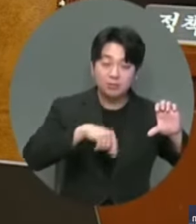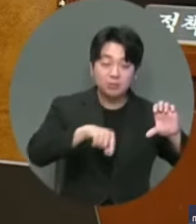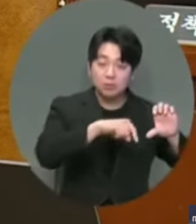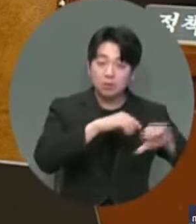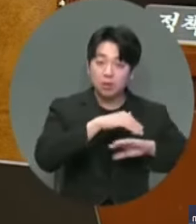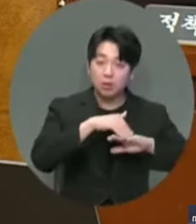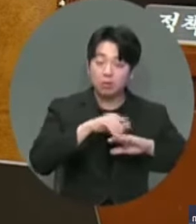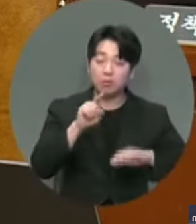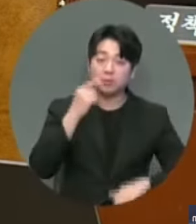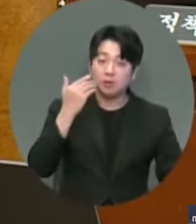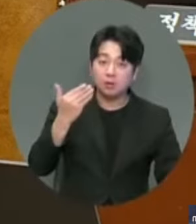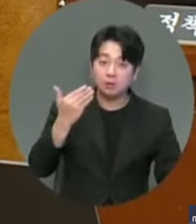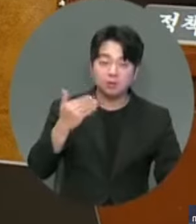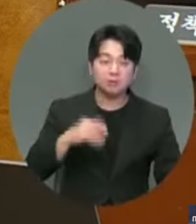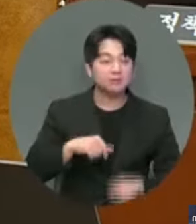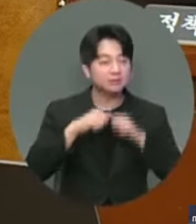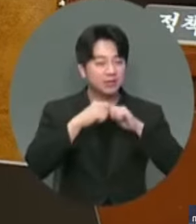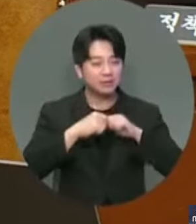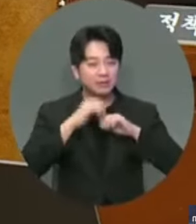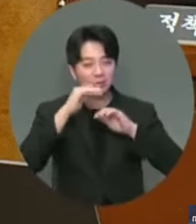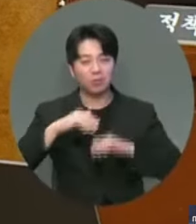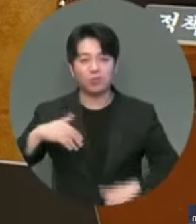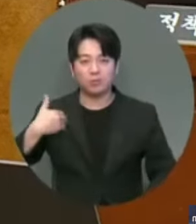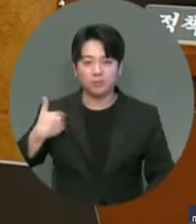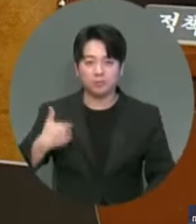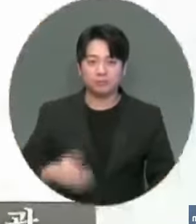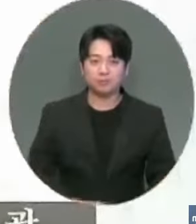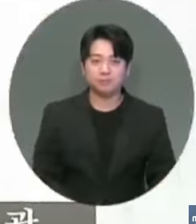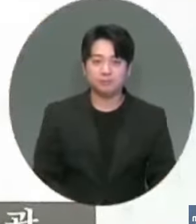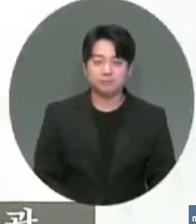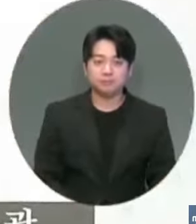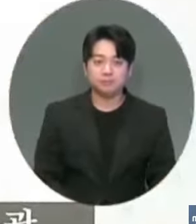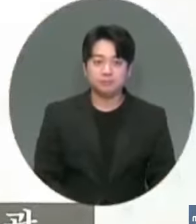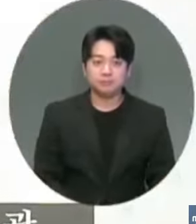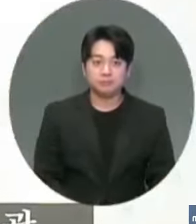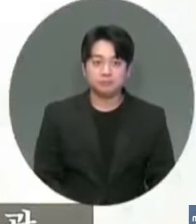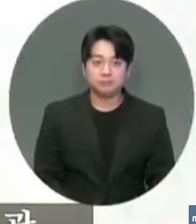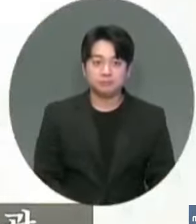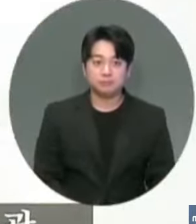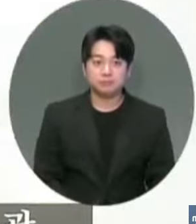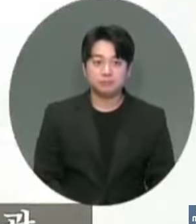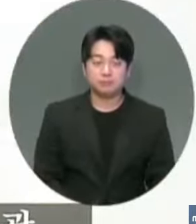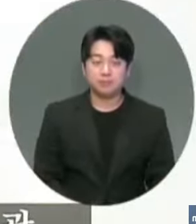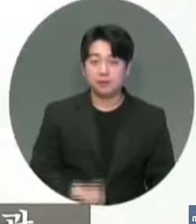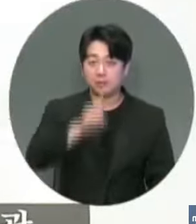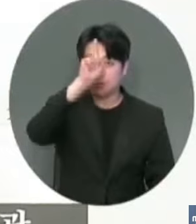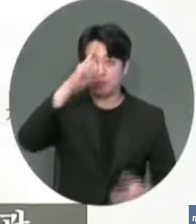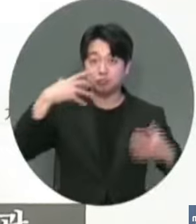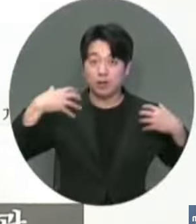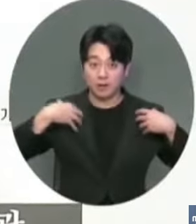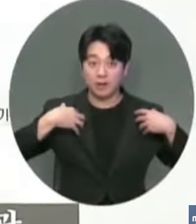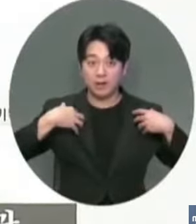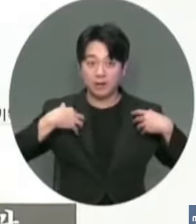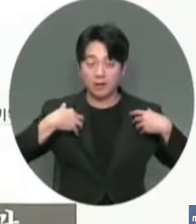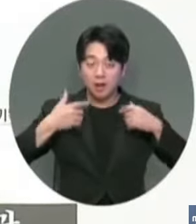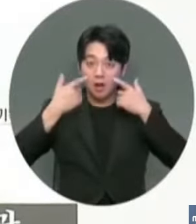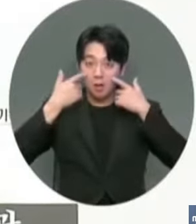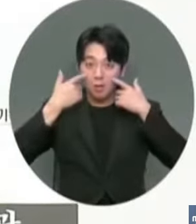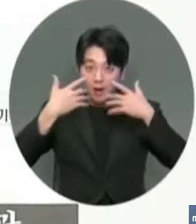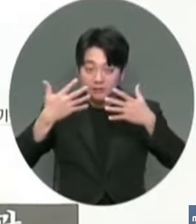알고 정확히 자세한 내용은 제가 알고 있지 못합니다. 우리가 이런, 그리고 정부에서 정말로 확답을